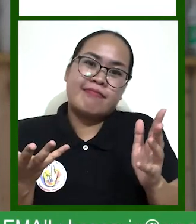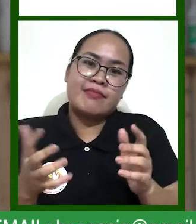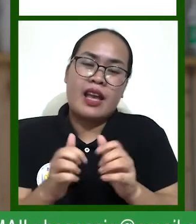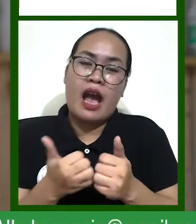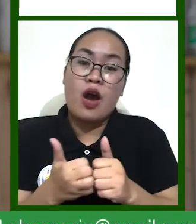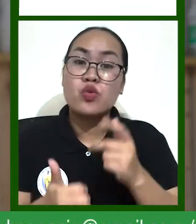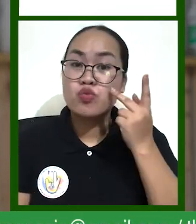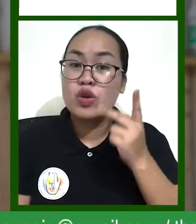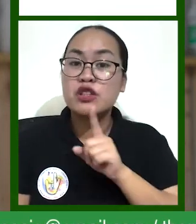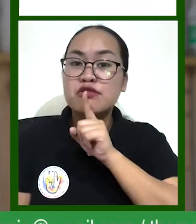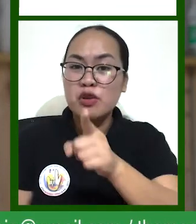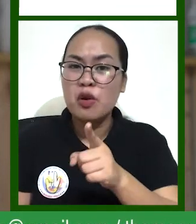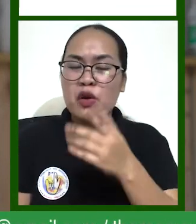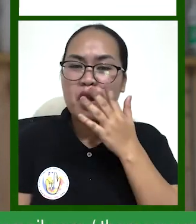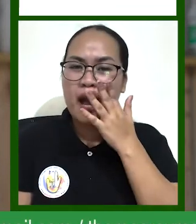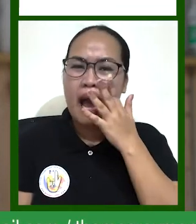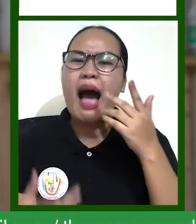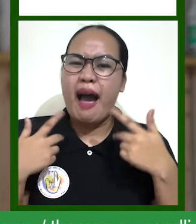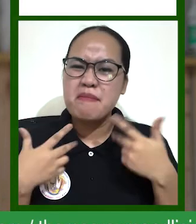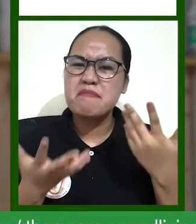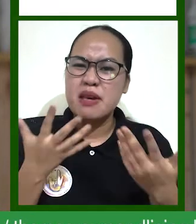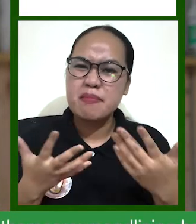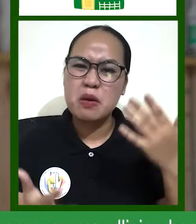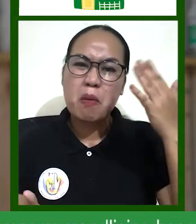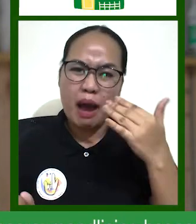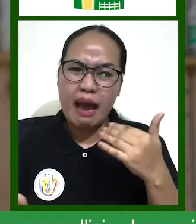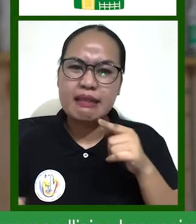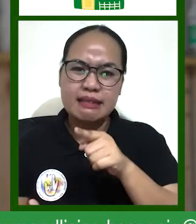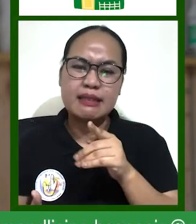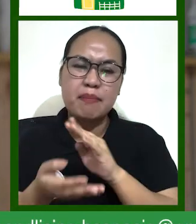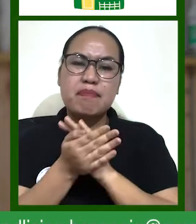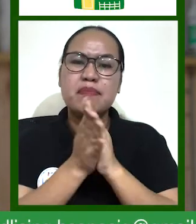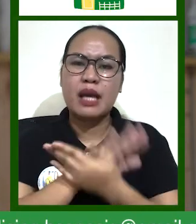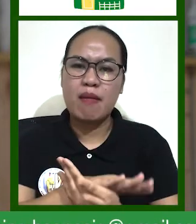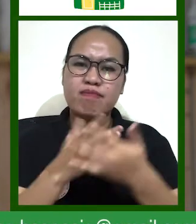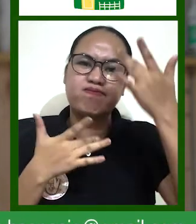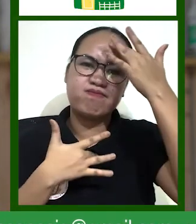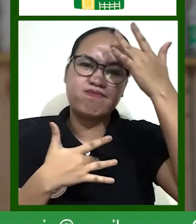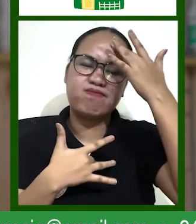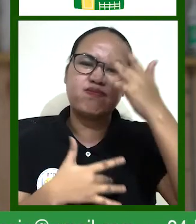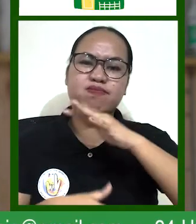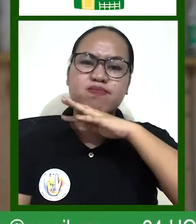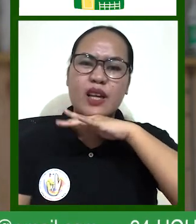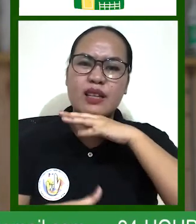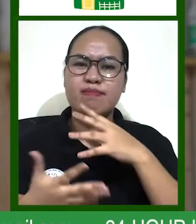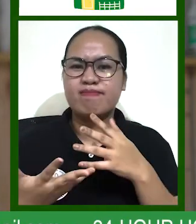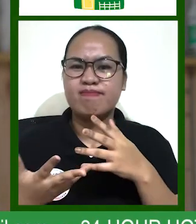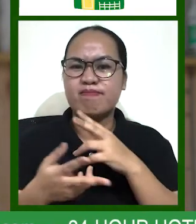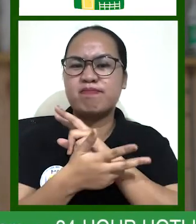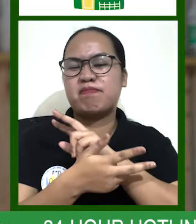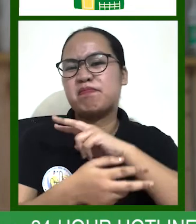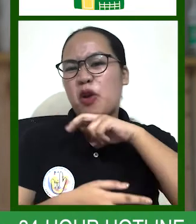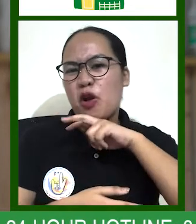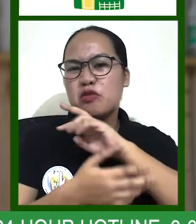yung nakikita niyang isang posibleng rason na maaaring kung saan niya nakuha ang virus. No, thankfully, no,